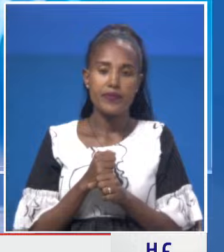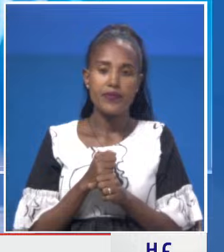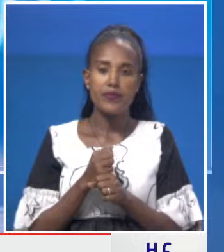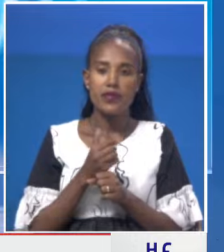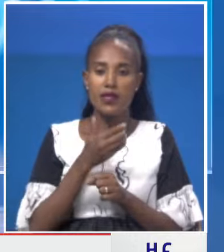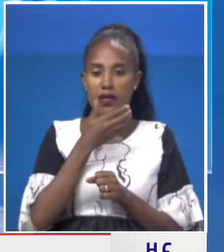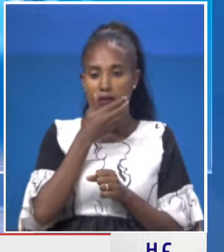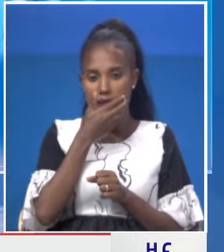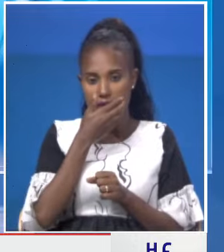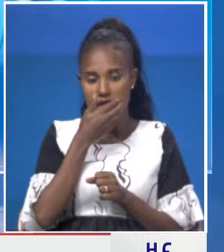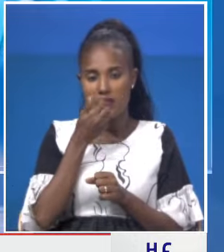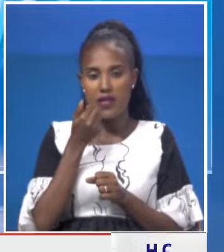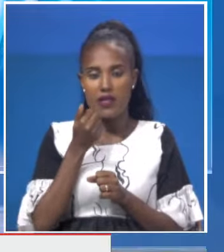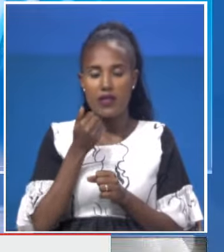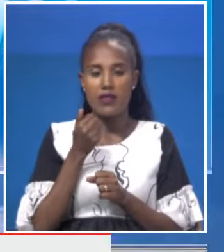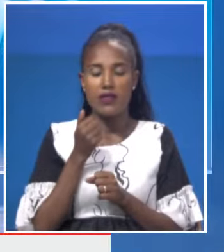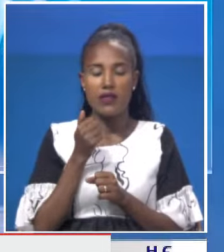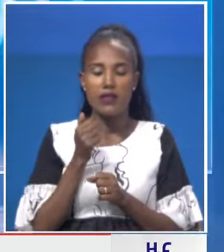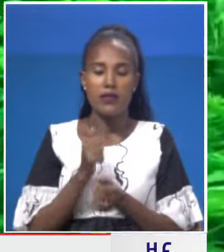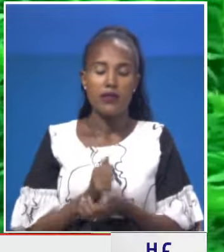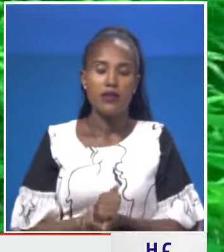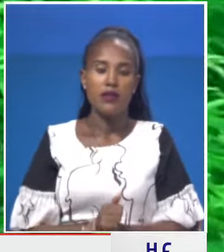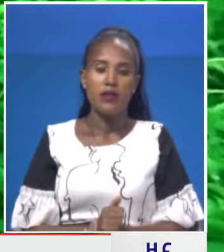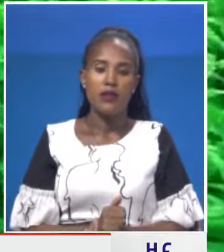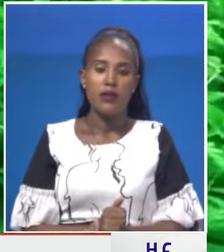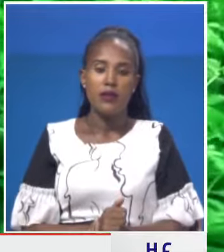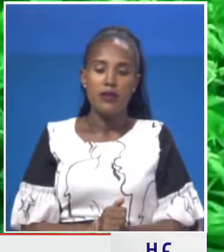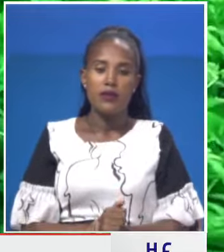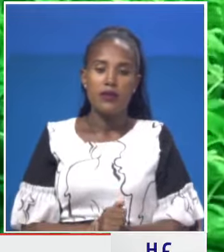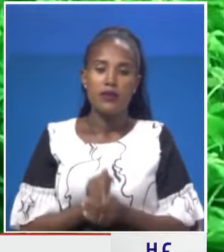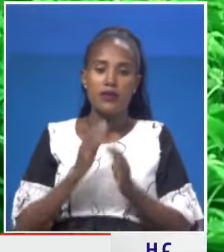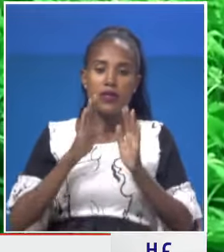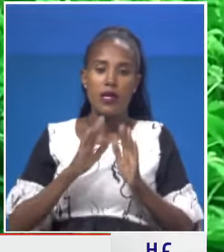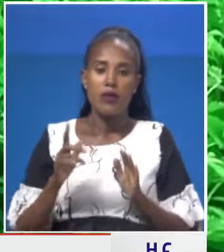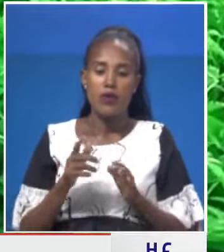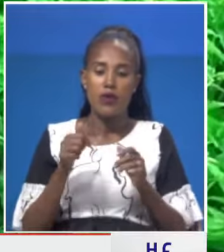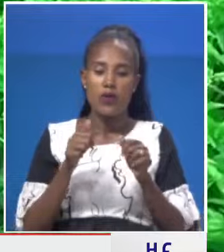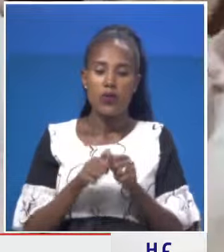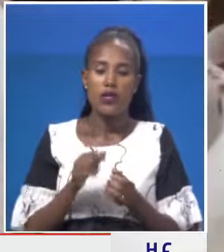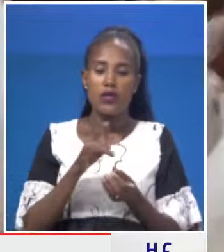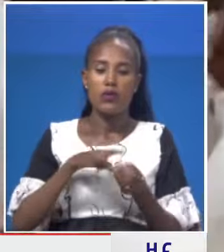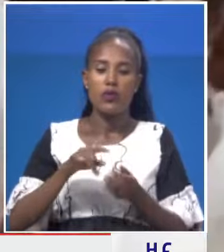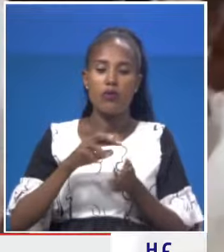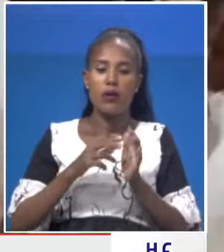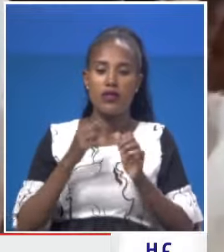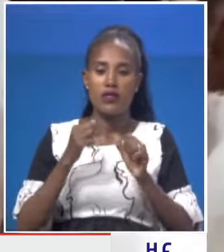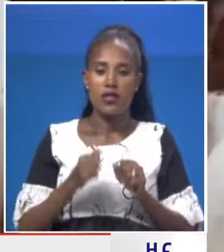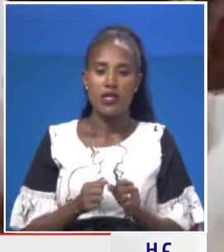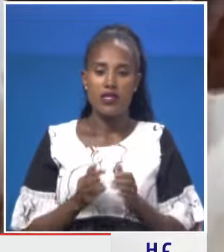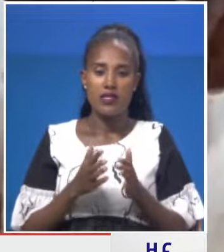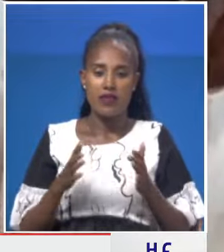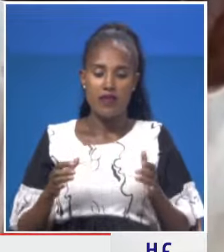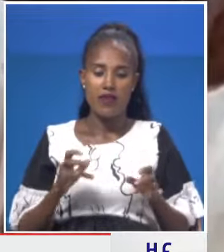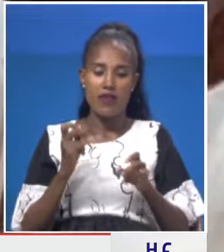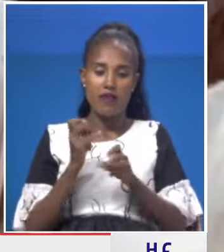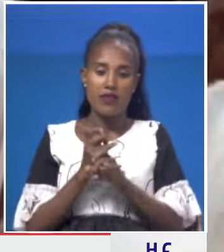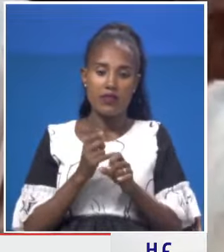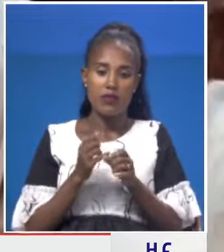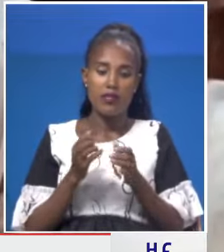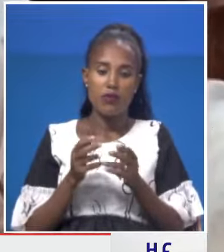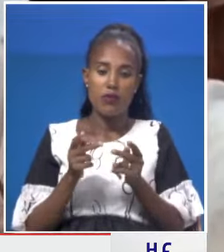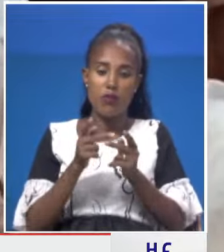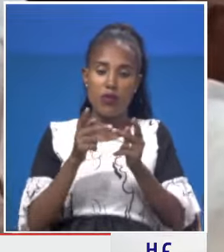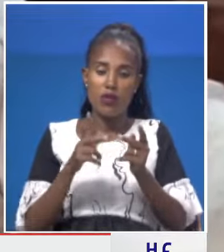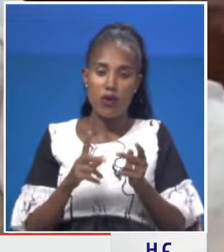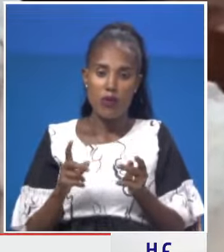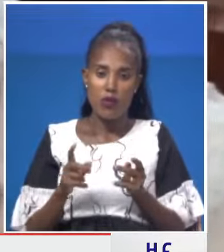በአንጻራዊነት ሰላሙን የቆየ ዞን ነው ለመውሰድ ይችላል። ሰፊ ኢንቨስትመንት ከተማ ያለበት ሰፊ ምርት